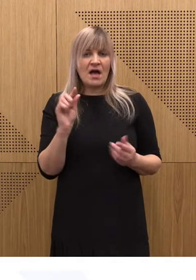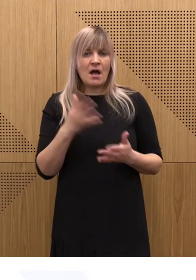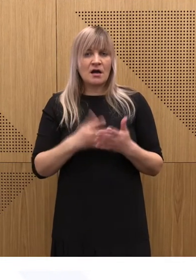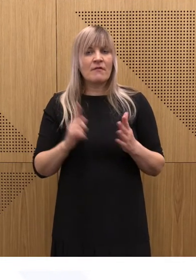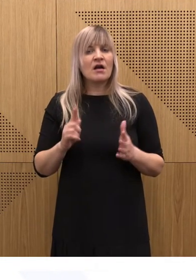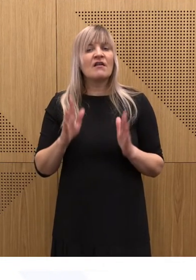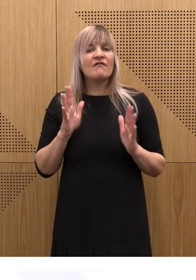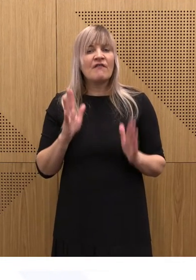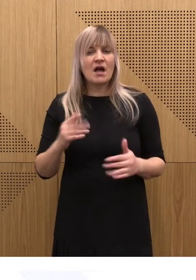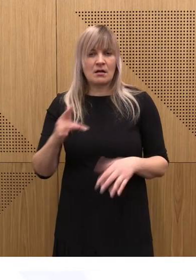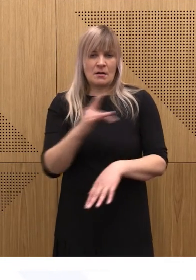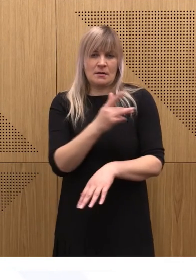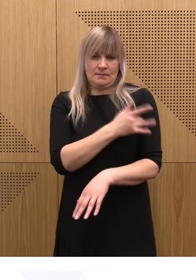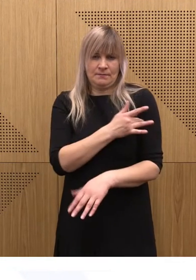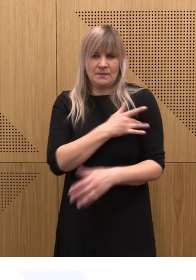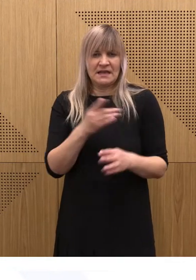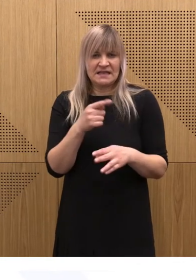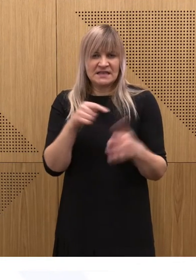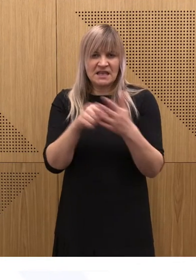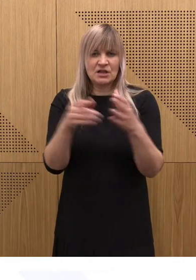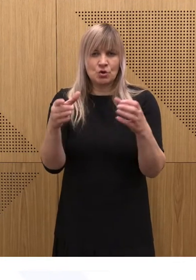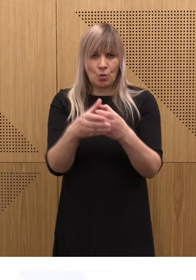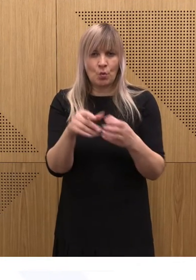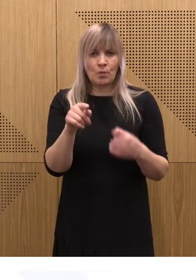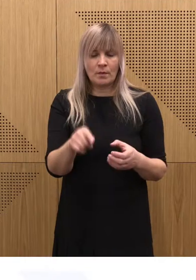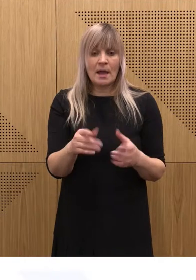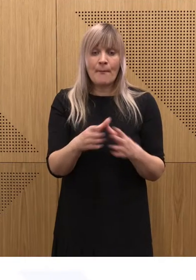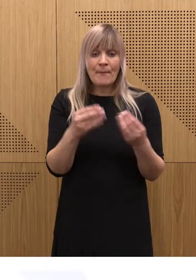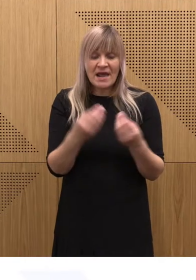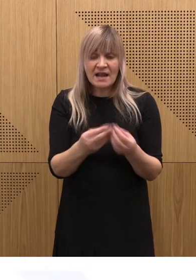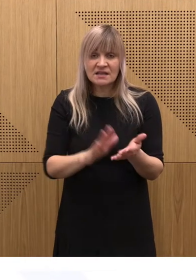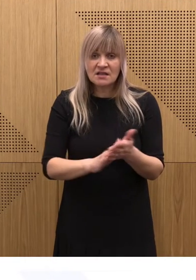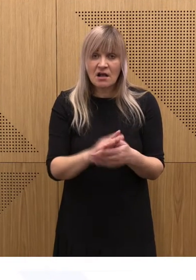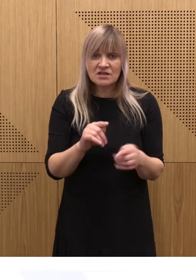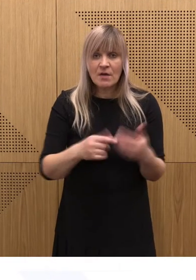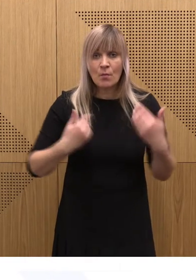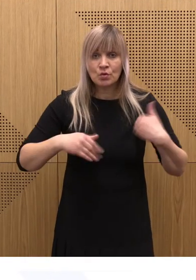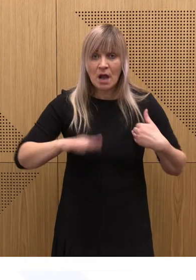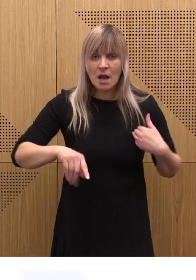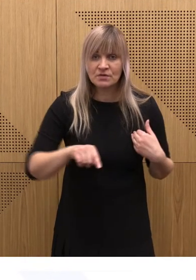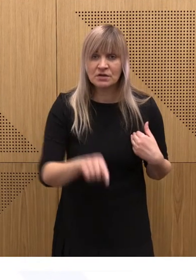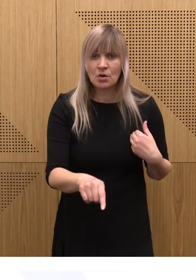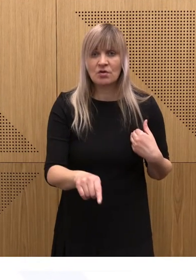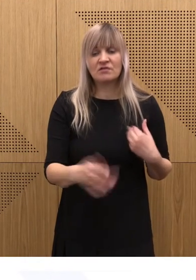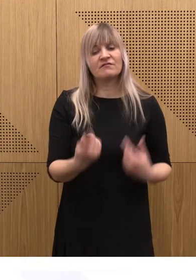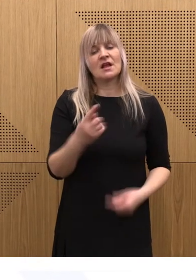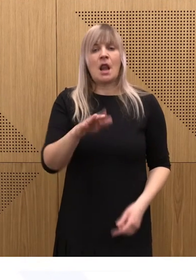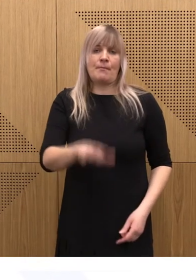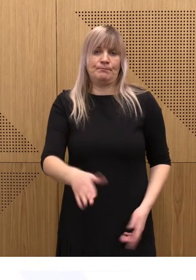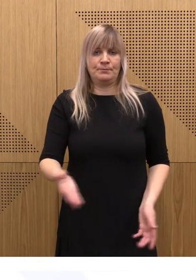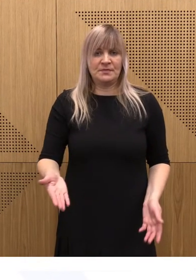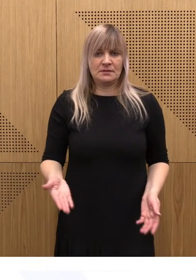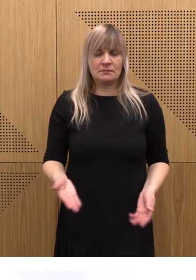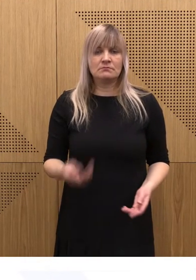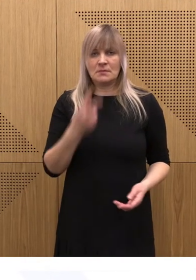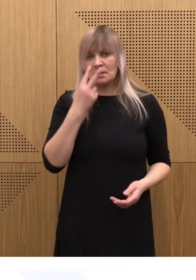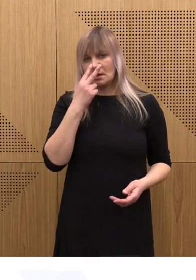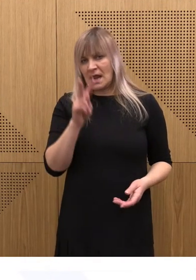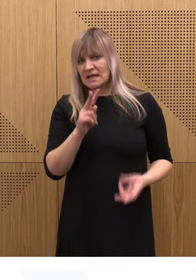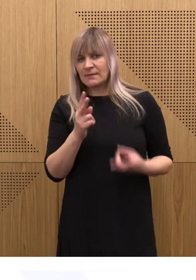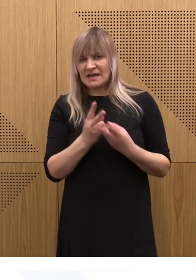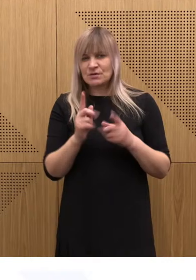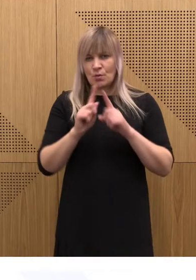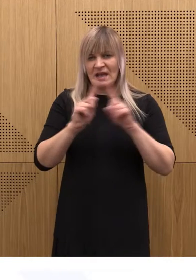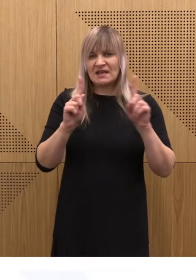väga haavatava sihtrühmaga ning need on siis pered, kus kasvavad puudega lapsed või laps ja seetõttu me nägime, et selles